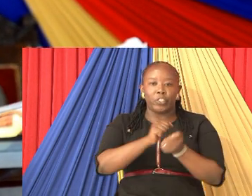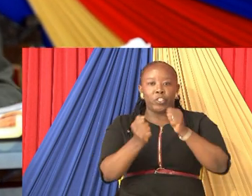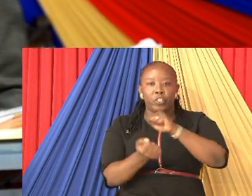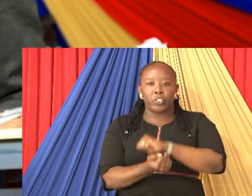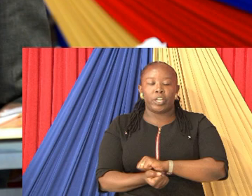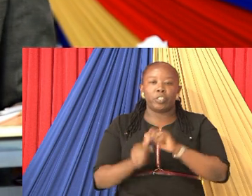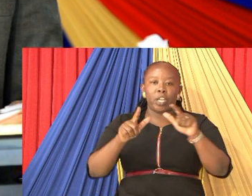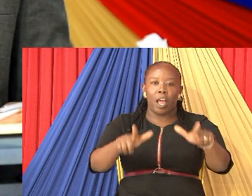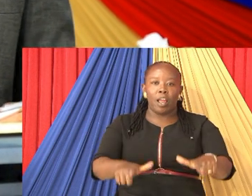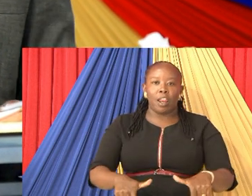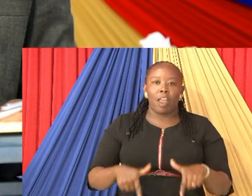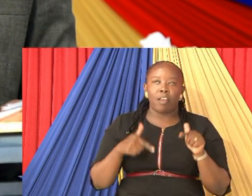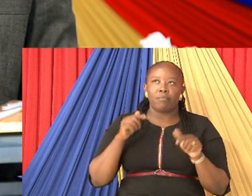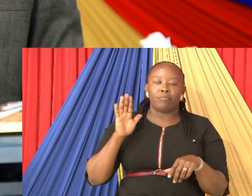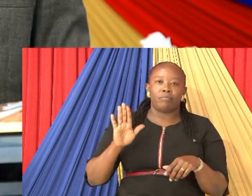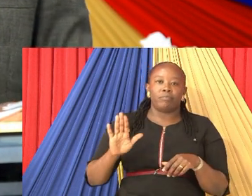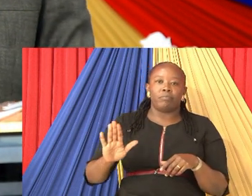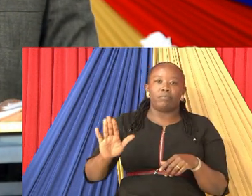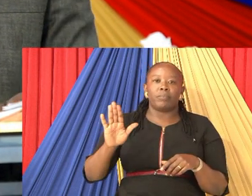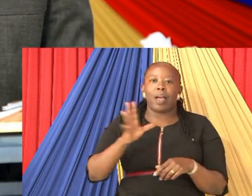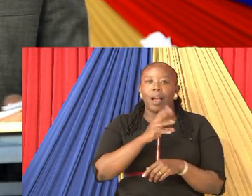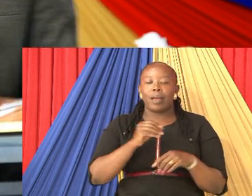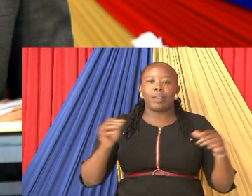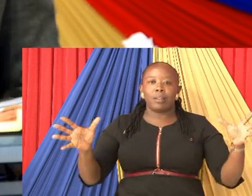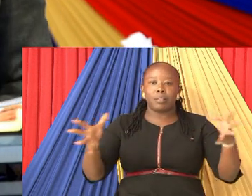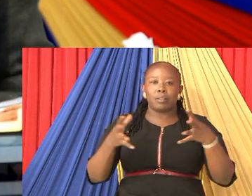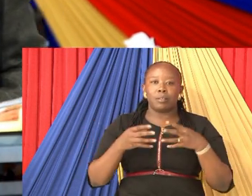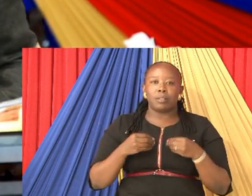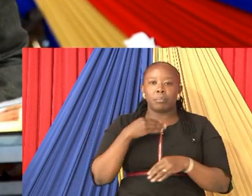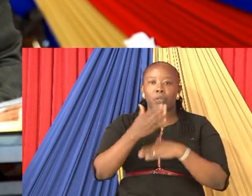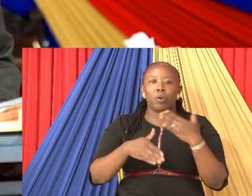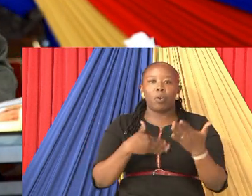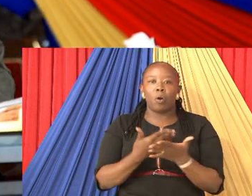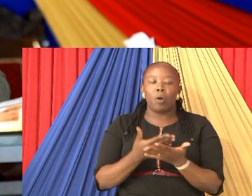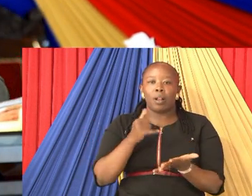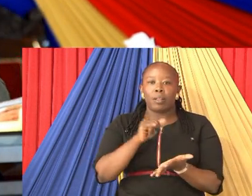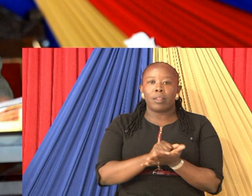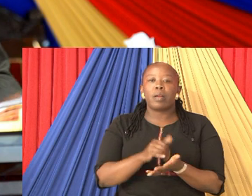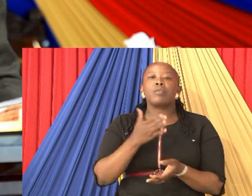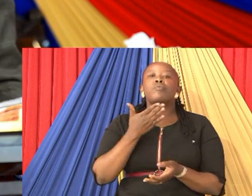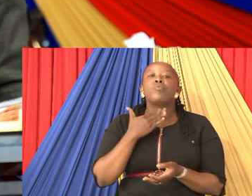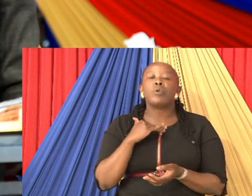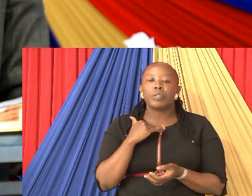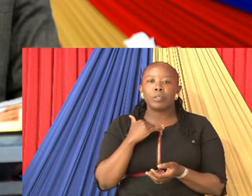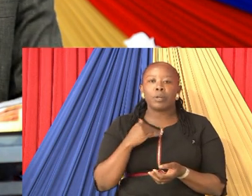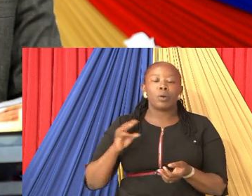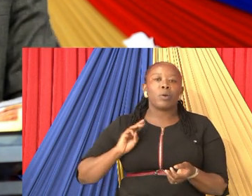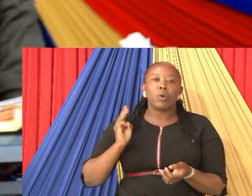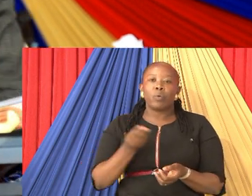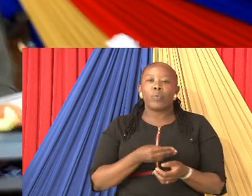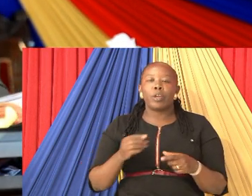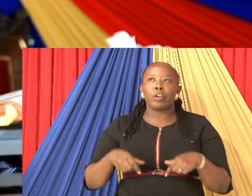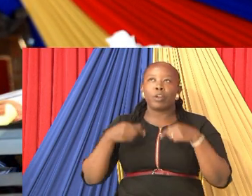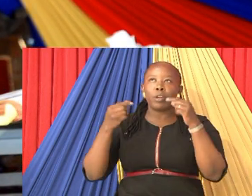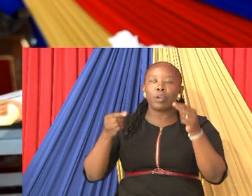kuponywa na kuwa ni hali za kupokea chochote wanachohitaji kwa utukufu wa jina lako. We want to thank you, we give you praise, we give you